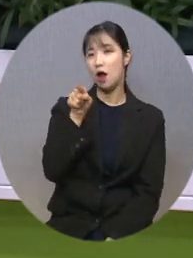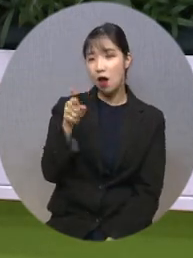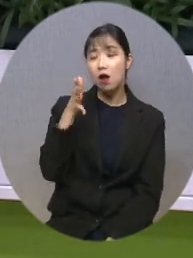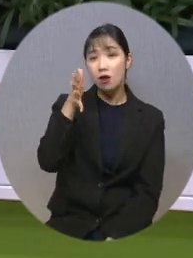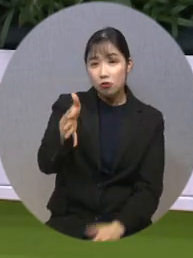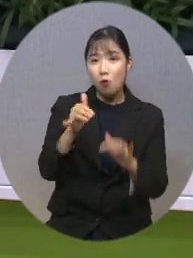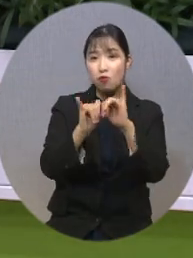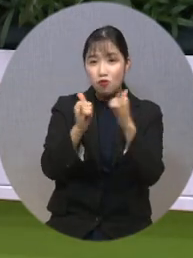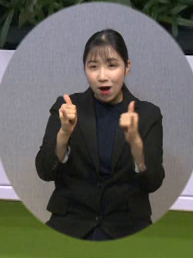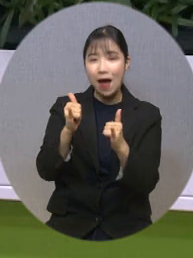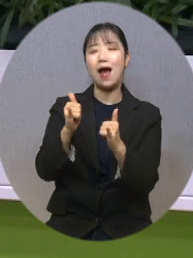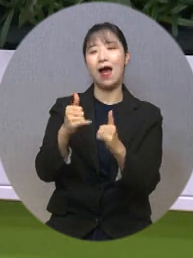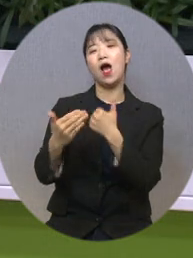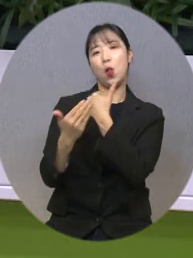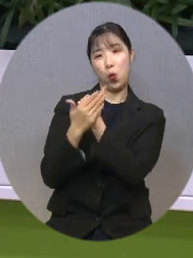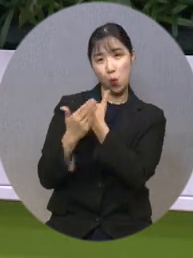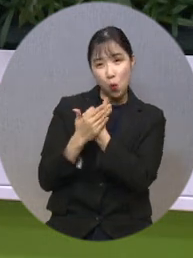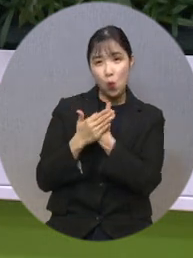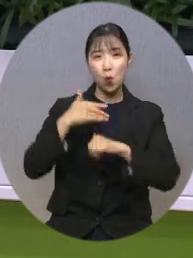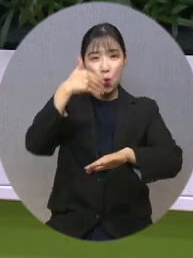전문가의 힘을 빌어서